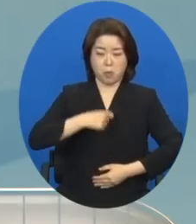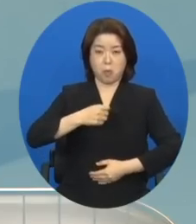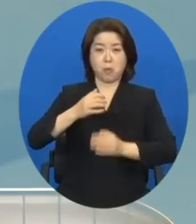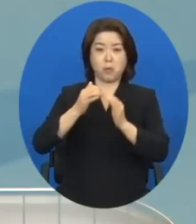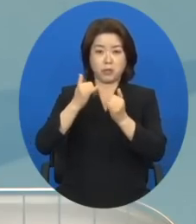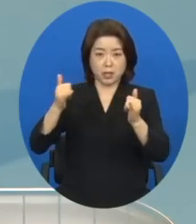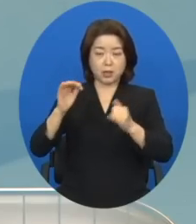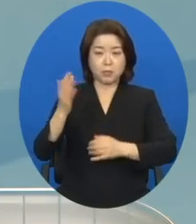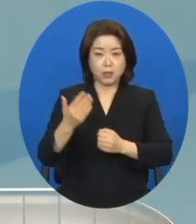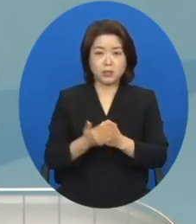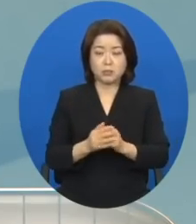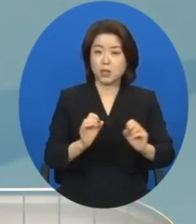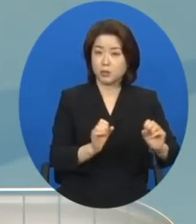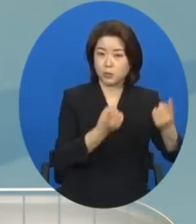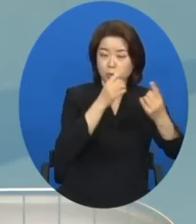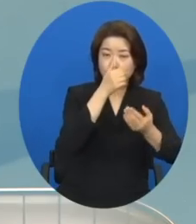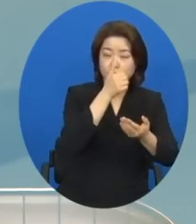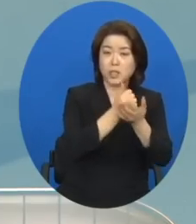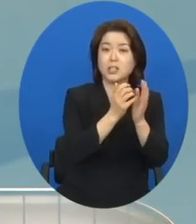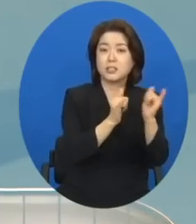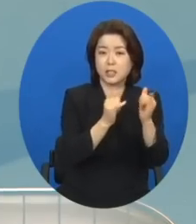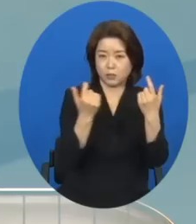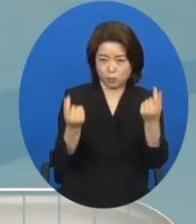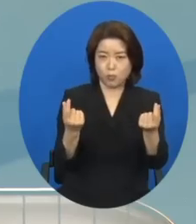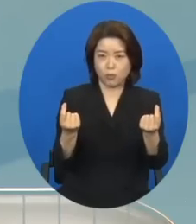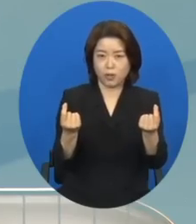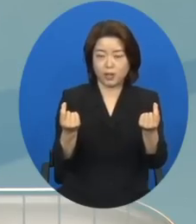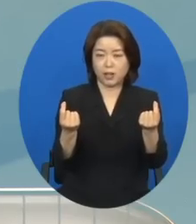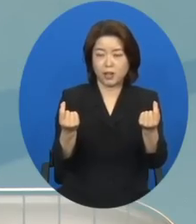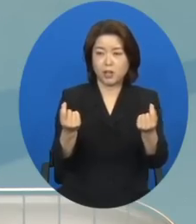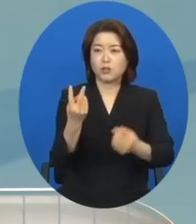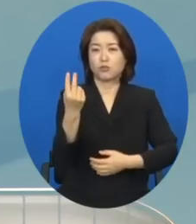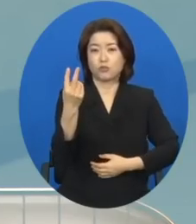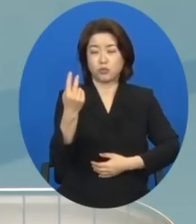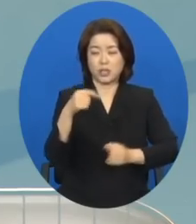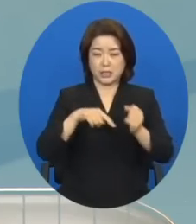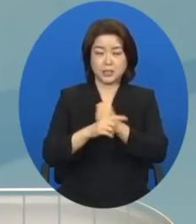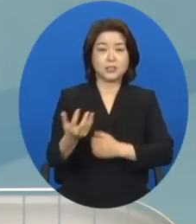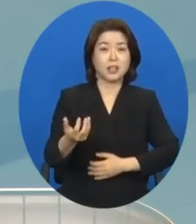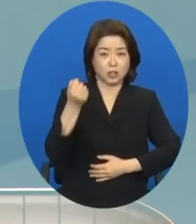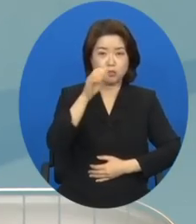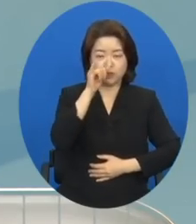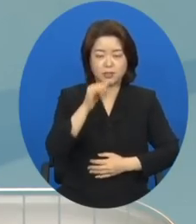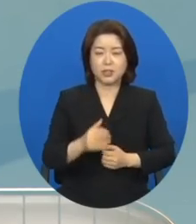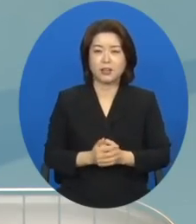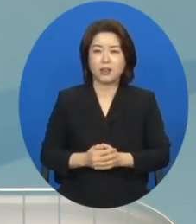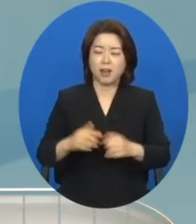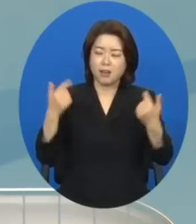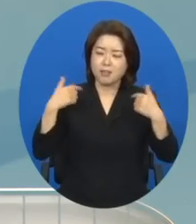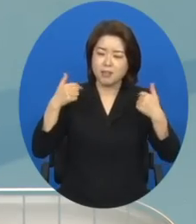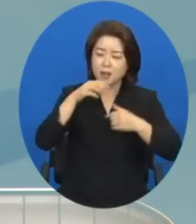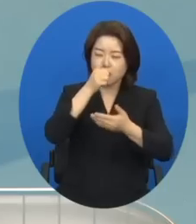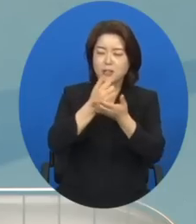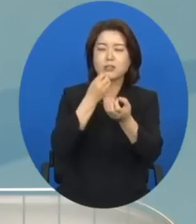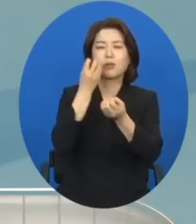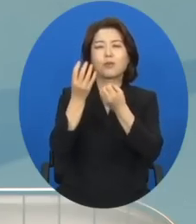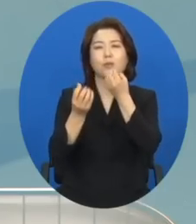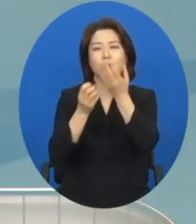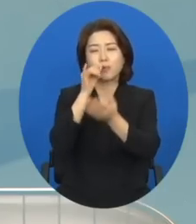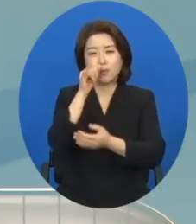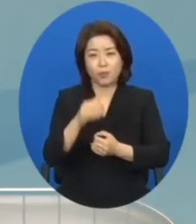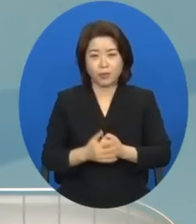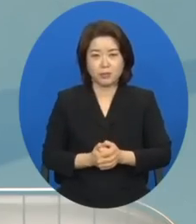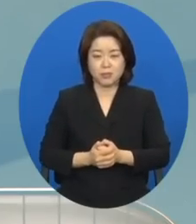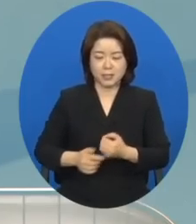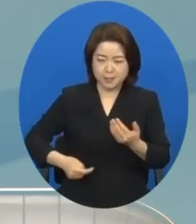죄인인 거예요. 의인이지만 죄인인 것이 바로 성도입니다. 날마다 우리가 죄를 회개합니다. 그래서 죄를